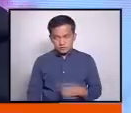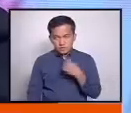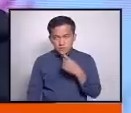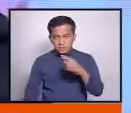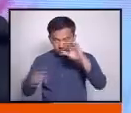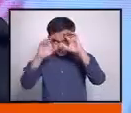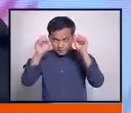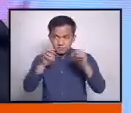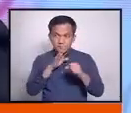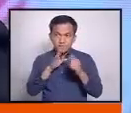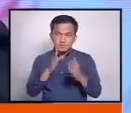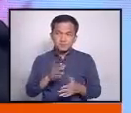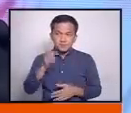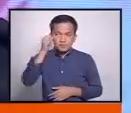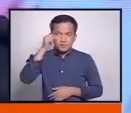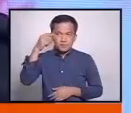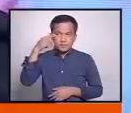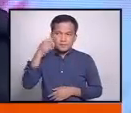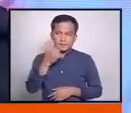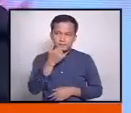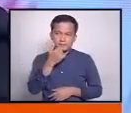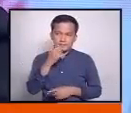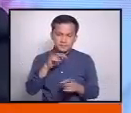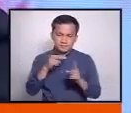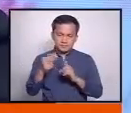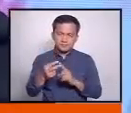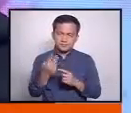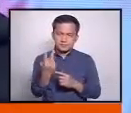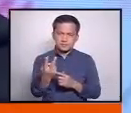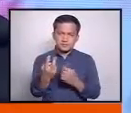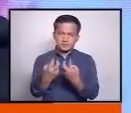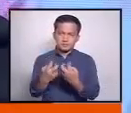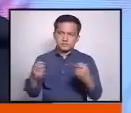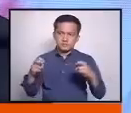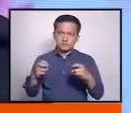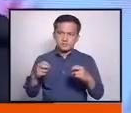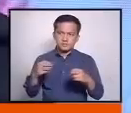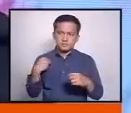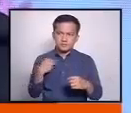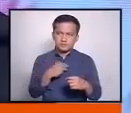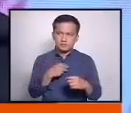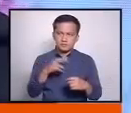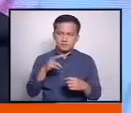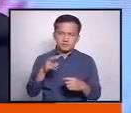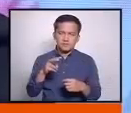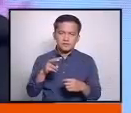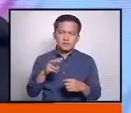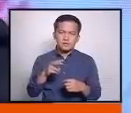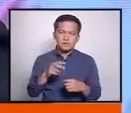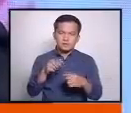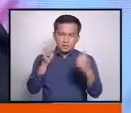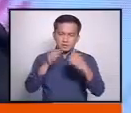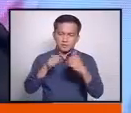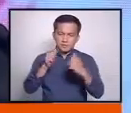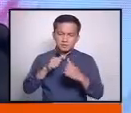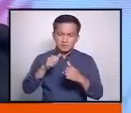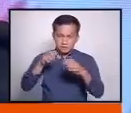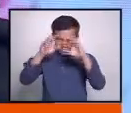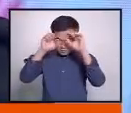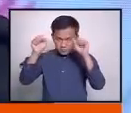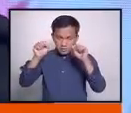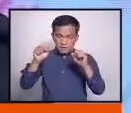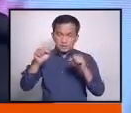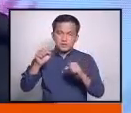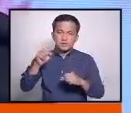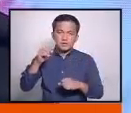Dinit ni Presidential Spokesman Salvador Panelo na mali ang pananaw ng dalawang cabinet members tungkol sa verbal agreement ng Pangulo at ni Chinese President Xi Jinping.